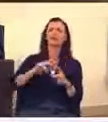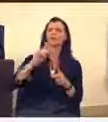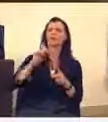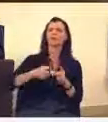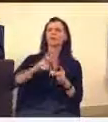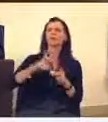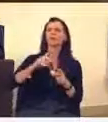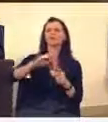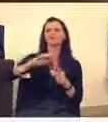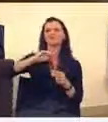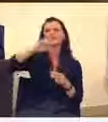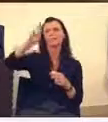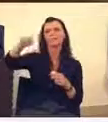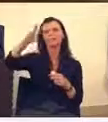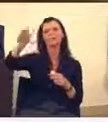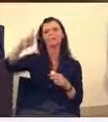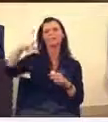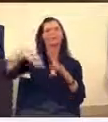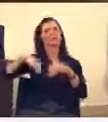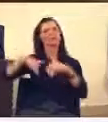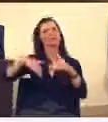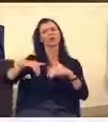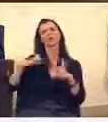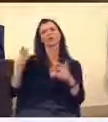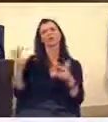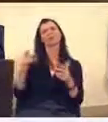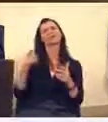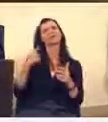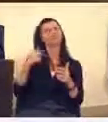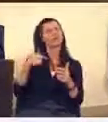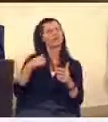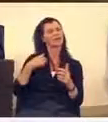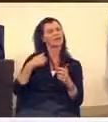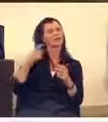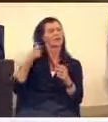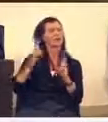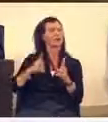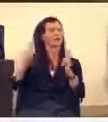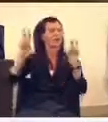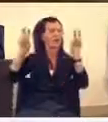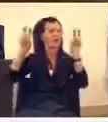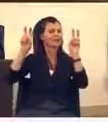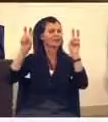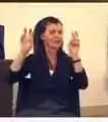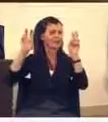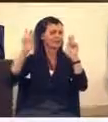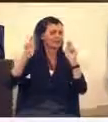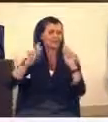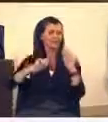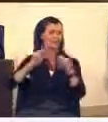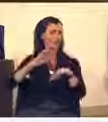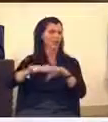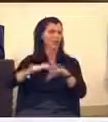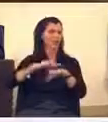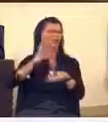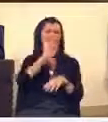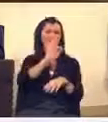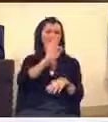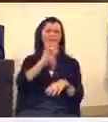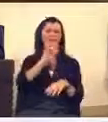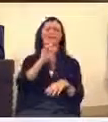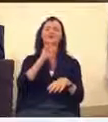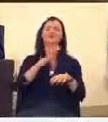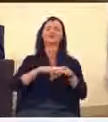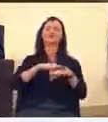צריך את זה כשהוא מסתובב ברחוב. גם אם יש מציאות ביטחונית שאנחנו אפשר להגדיר אותה, מה שאנחנו רוצים להגדיר אותה, זה לא התפקיד שלהם. התפקיד